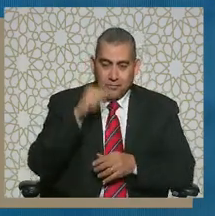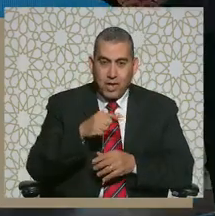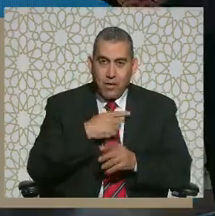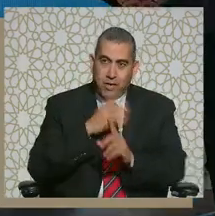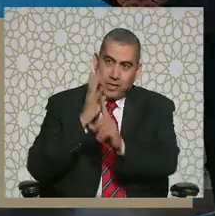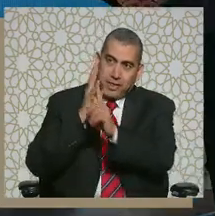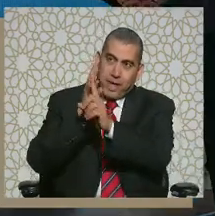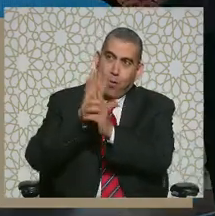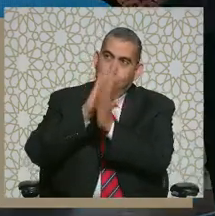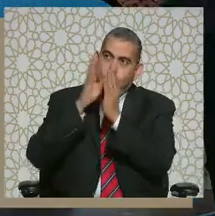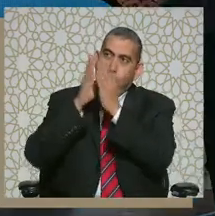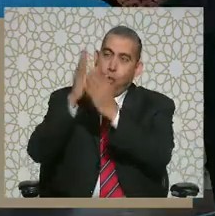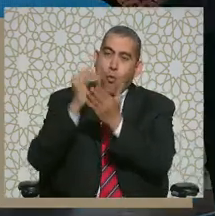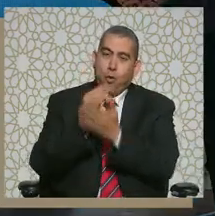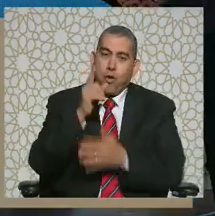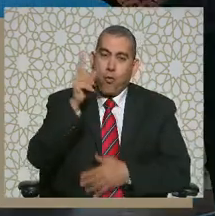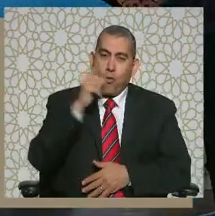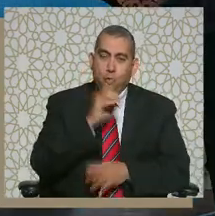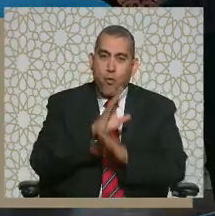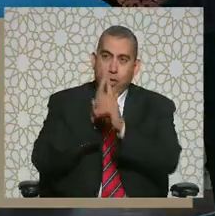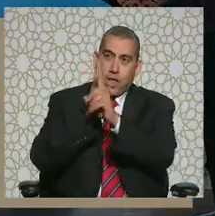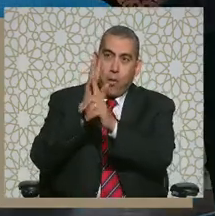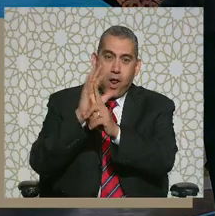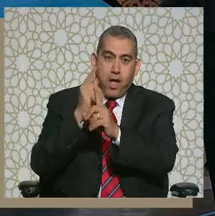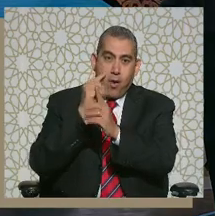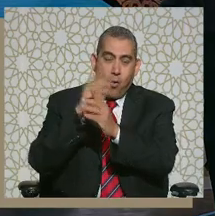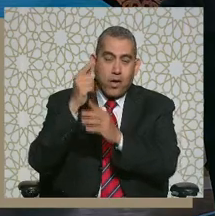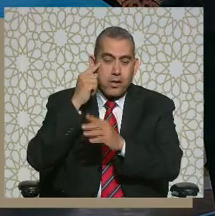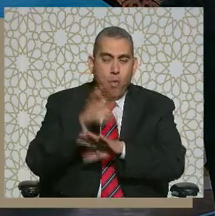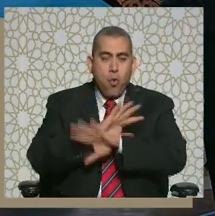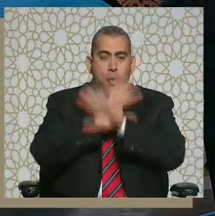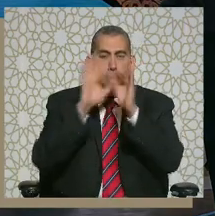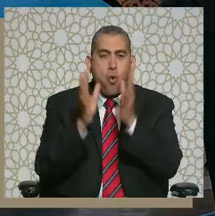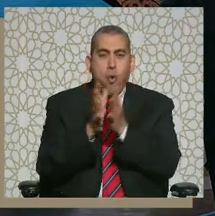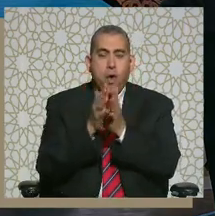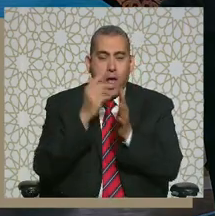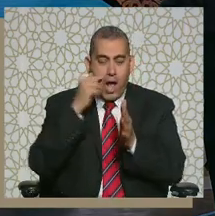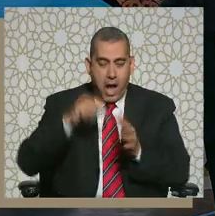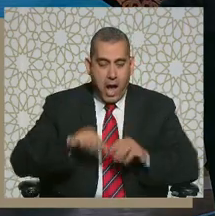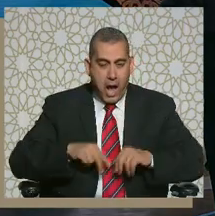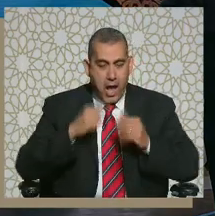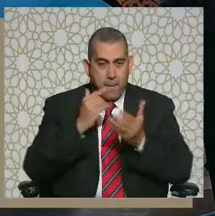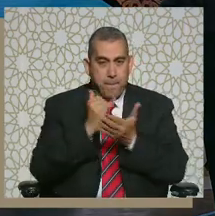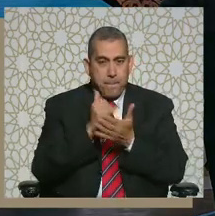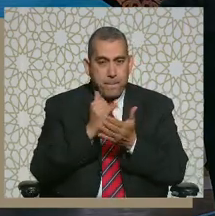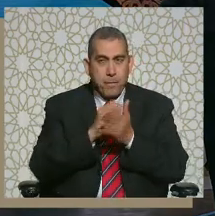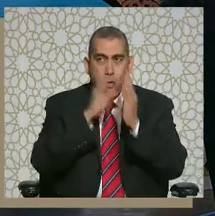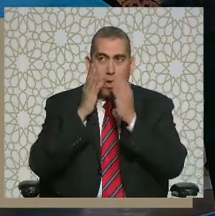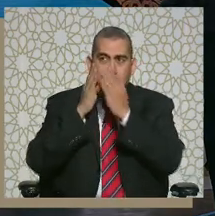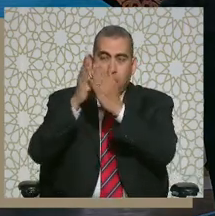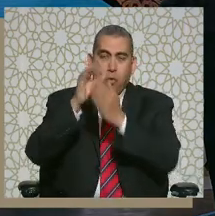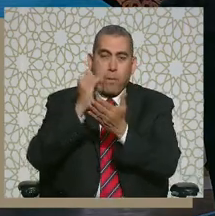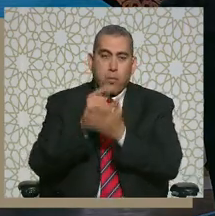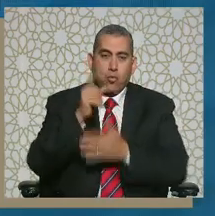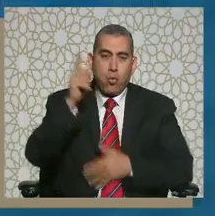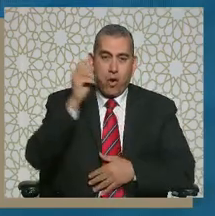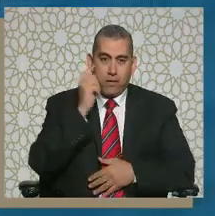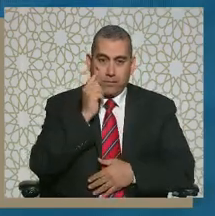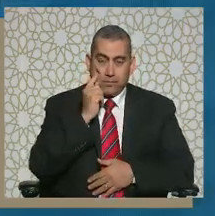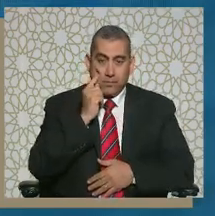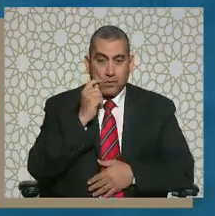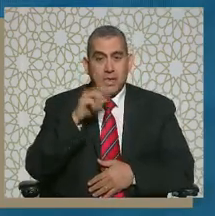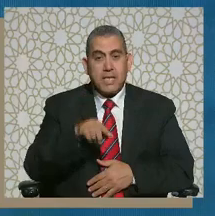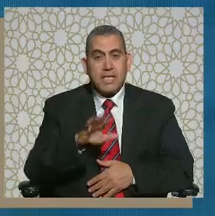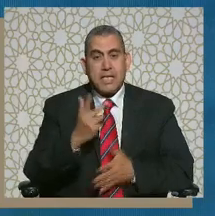على الله ومعنى ان انت متوكل على الله في كل شيء في حياتك انت معتمد عليه فازاي